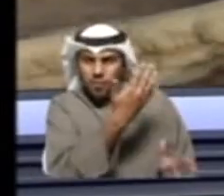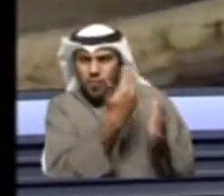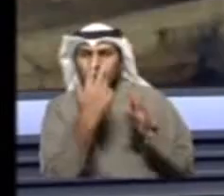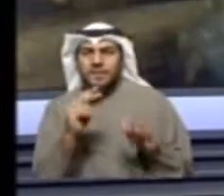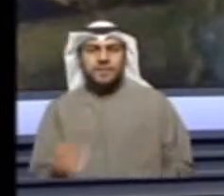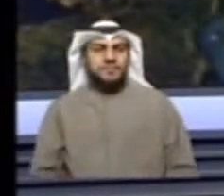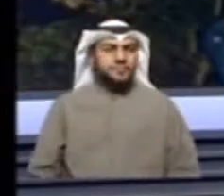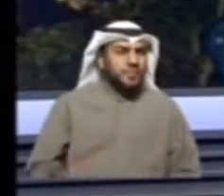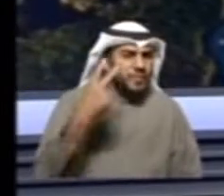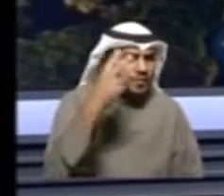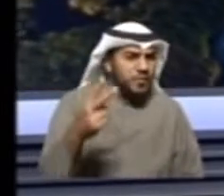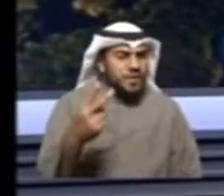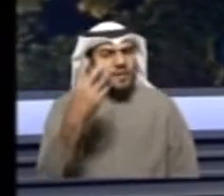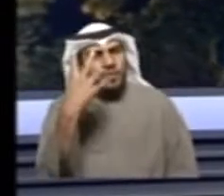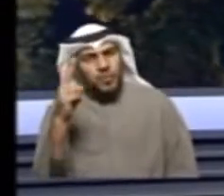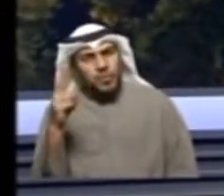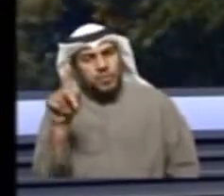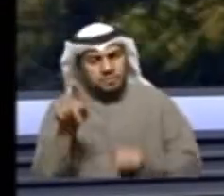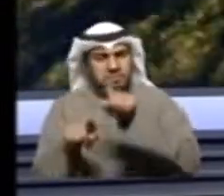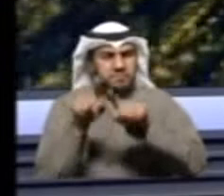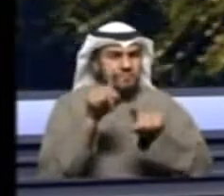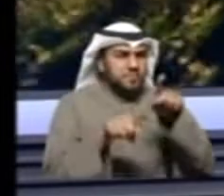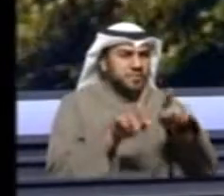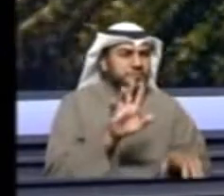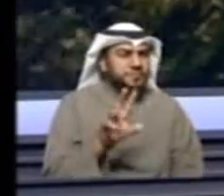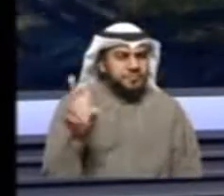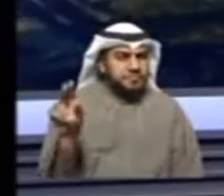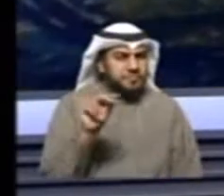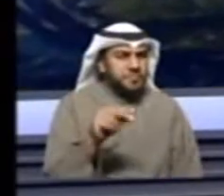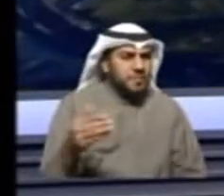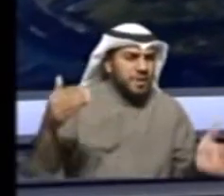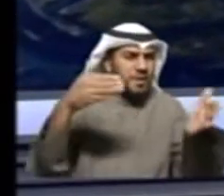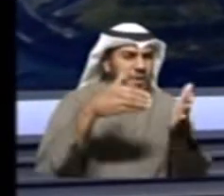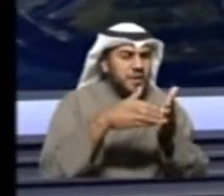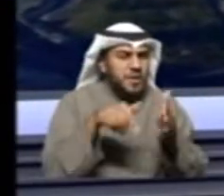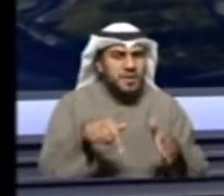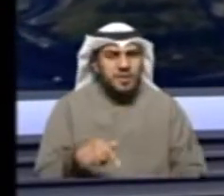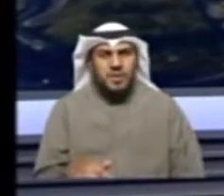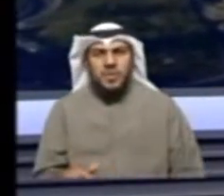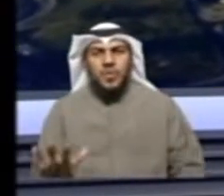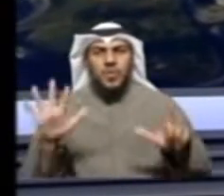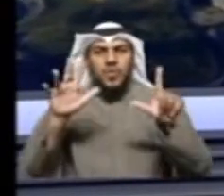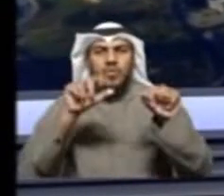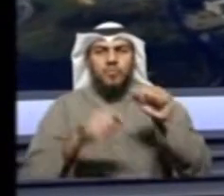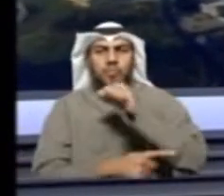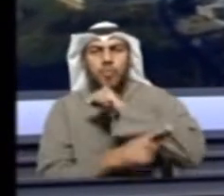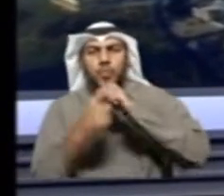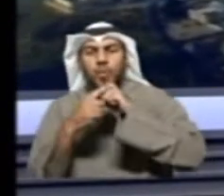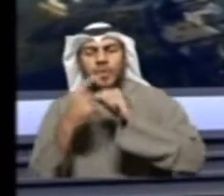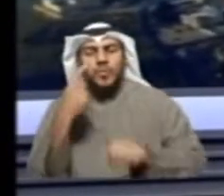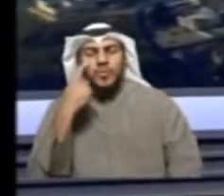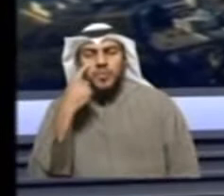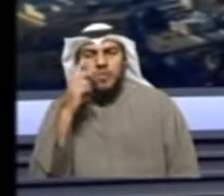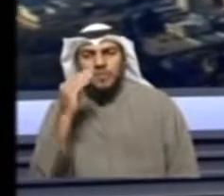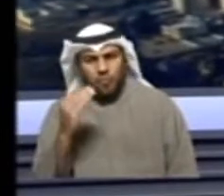ما بين 22 إلى 24 درجة مئوية. في نهاية هذا الأسبوع راح نبدأ أو نلاحظ ارتفاع نسبي في